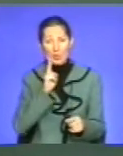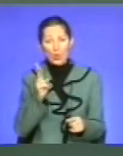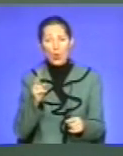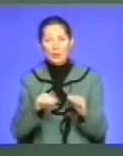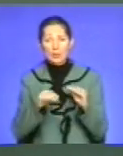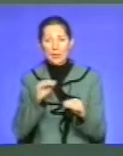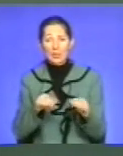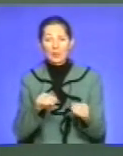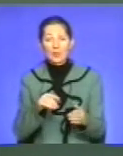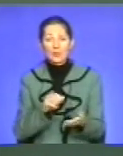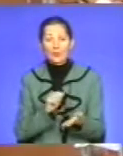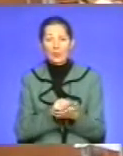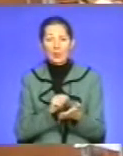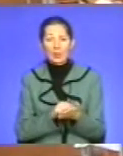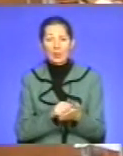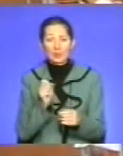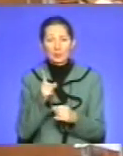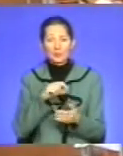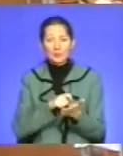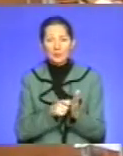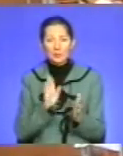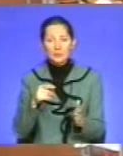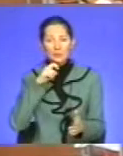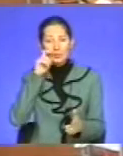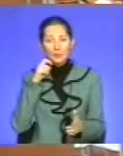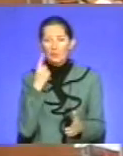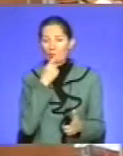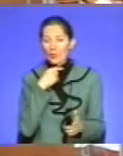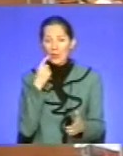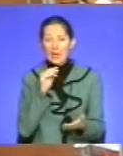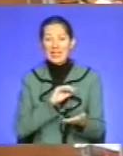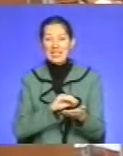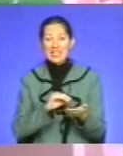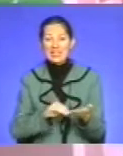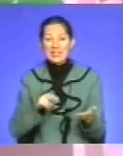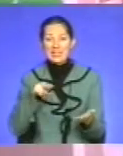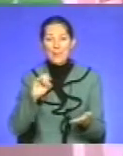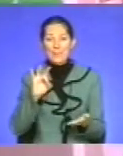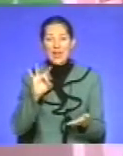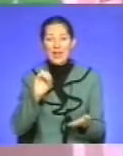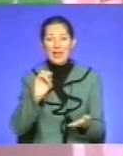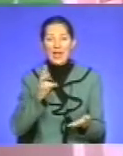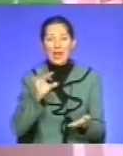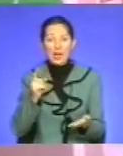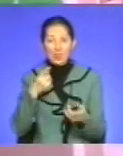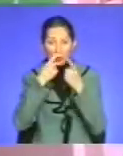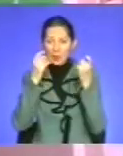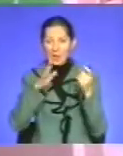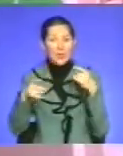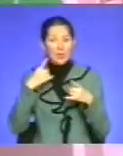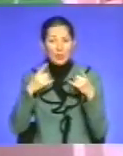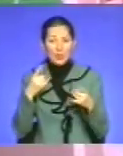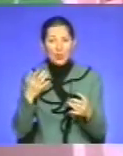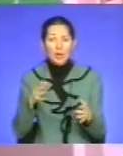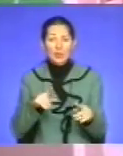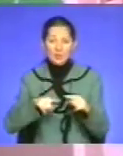складатимуть атестацію 11-класники, буде українська мова. Текст переказу оголошуватимуть не по телебаченню, як планувалося раніше, а